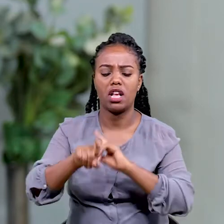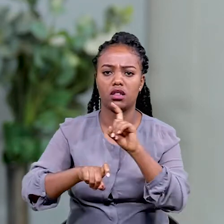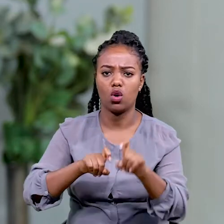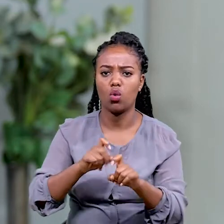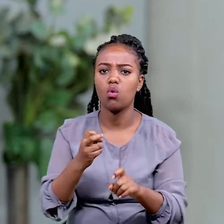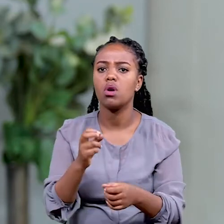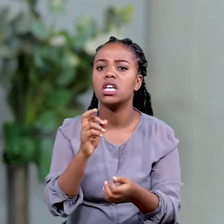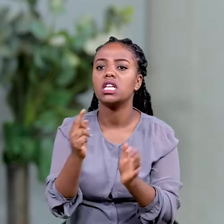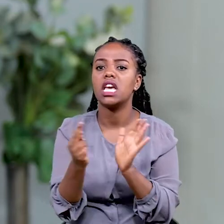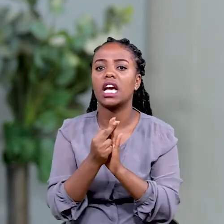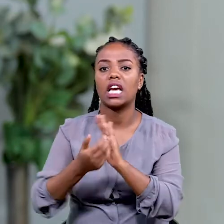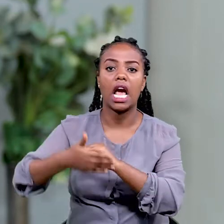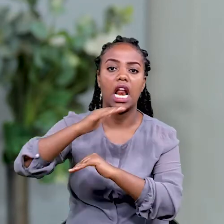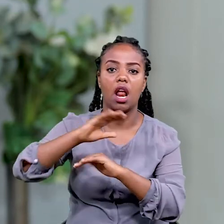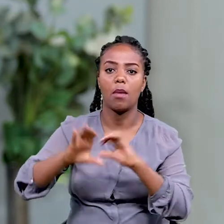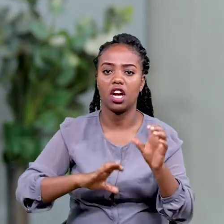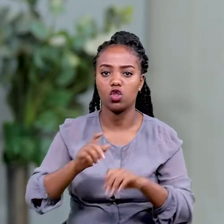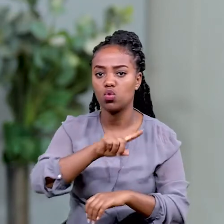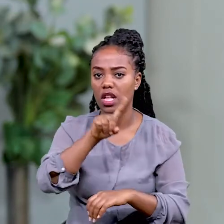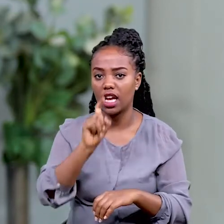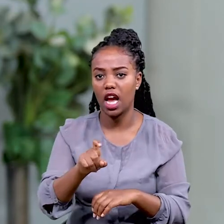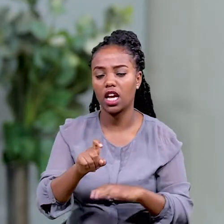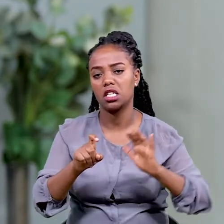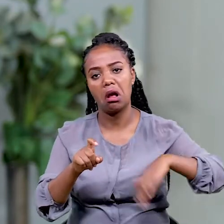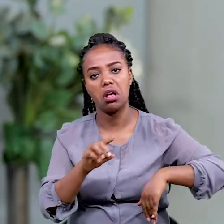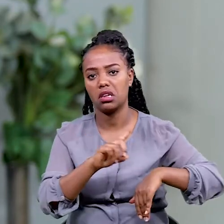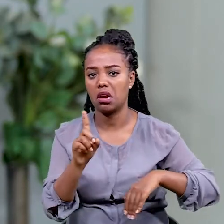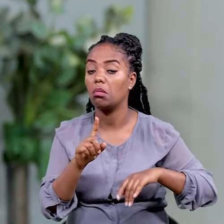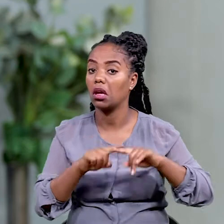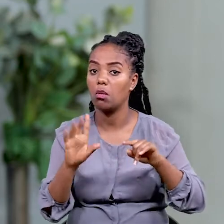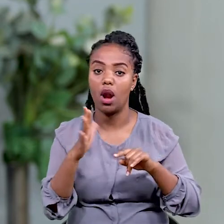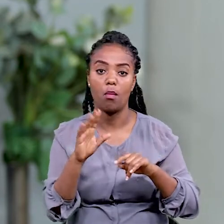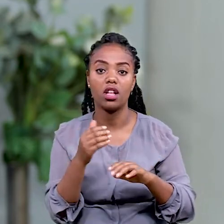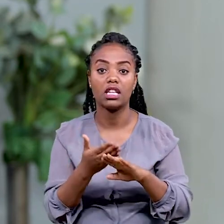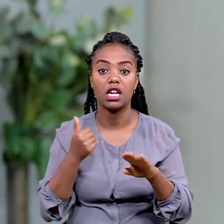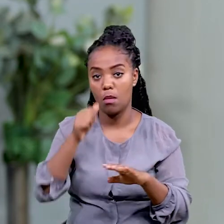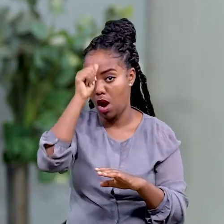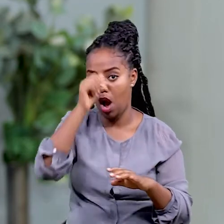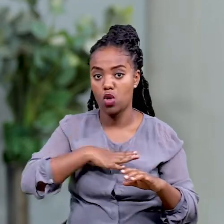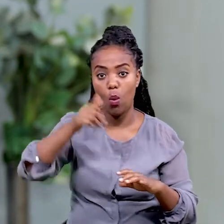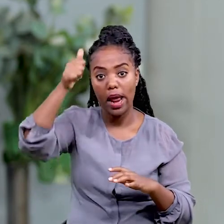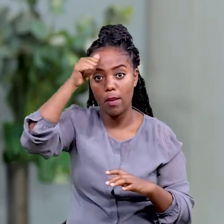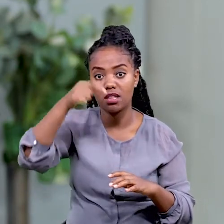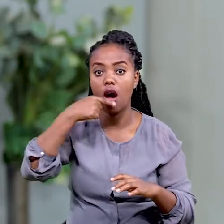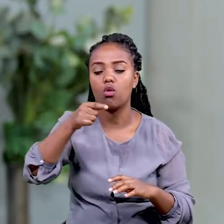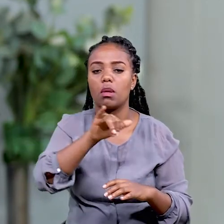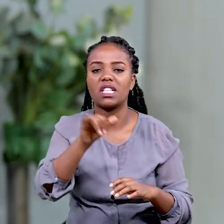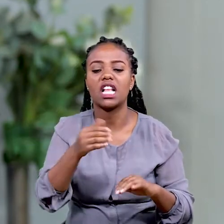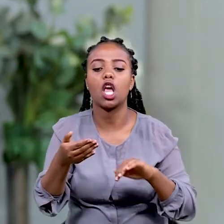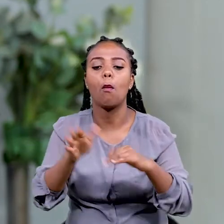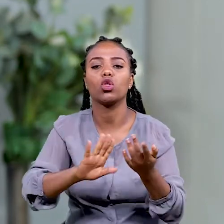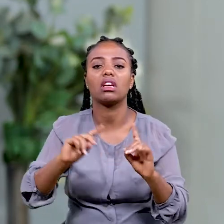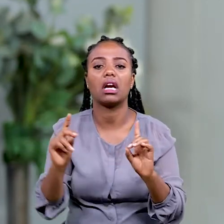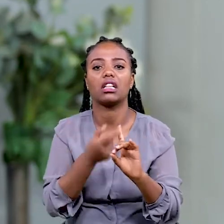የሚያስጠይቁ ህግ ከለላ ደግሞ የሚያደርግላቸው ተጠያቂነትን አያስቀርም። ነገር ግን ምናልባት ቅድም አቶ ኤርሚያስ እንዳነሳ የሞት